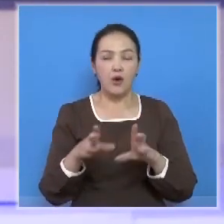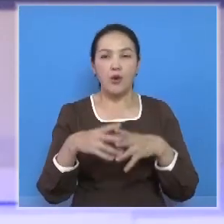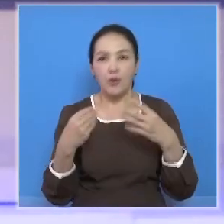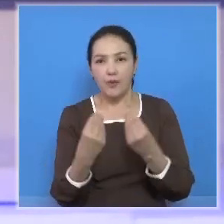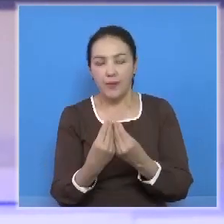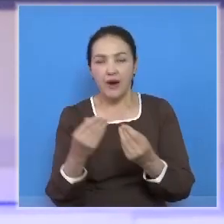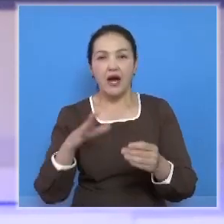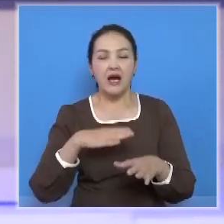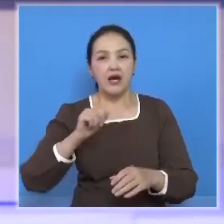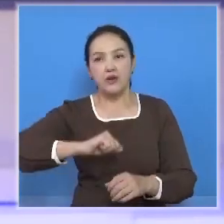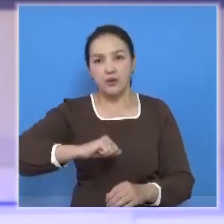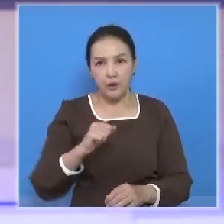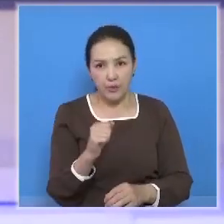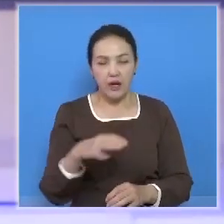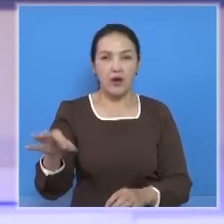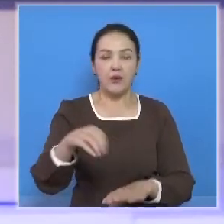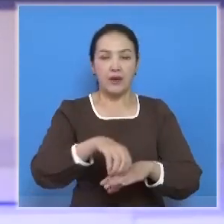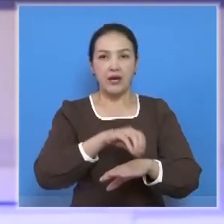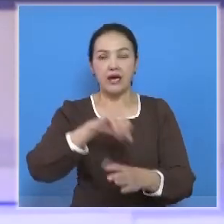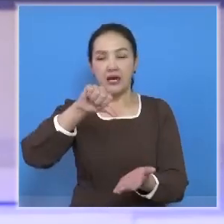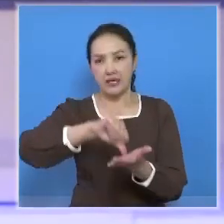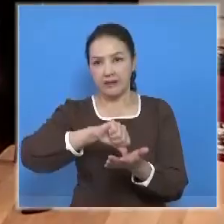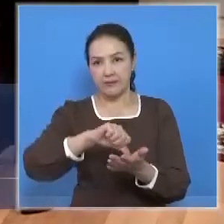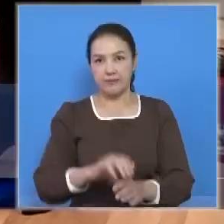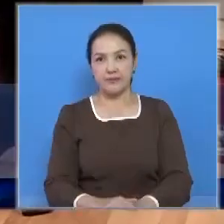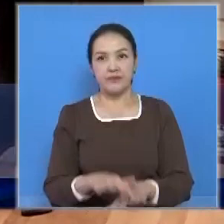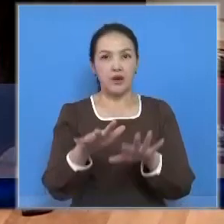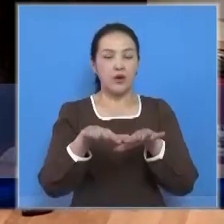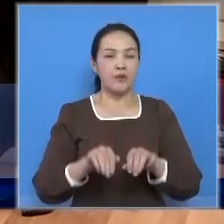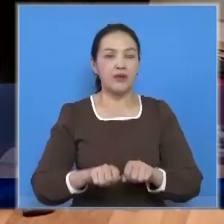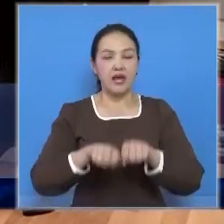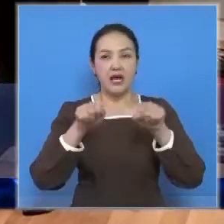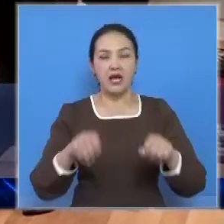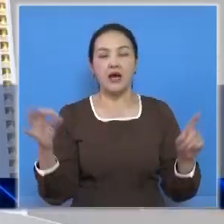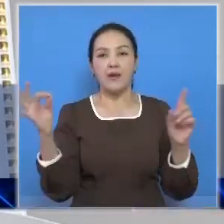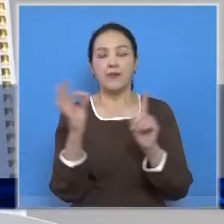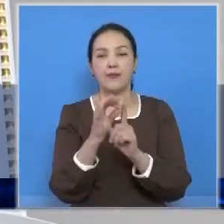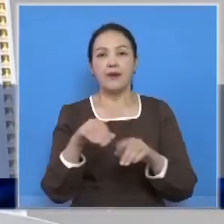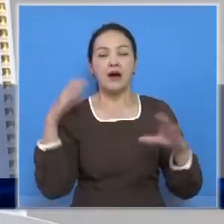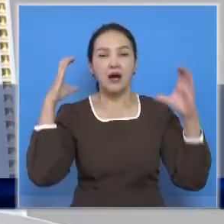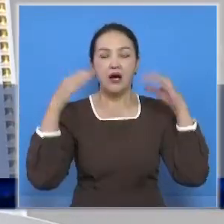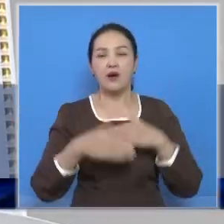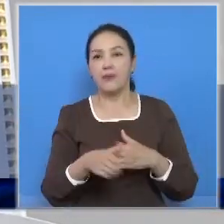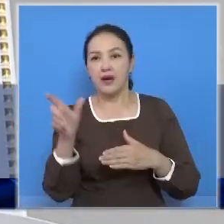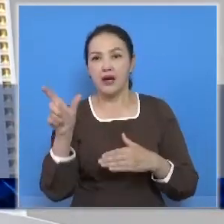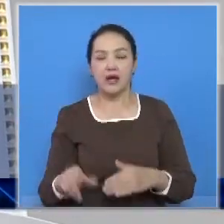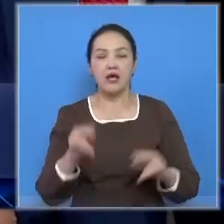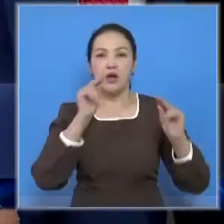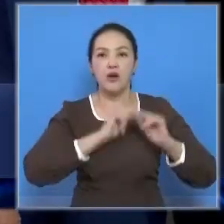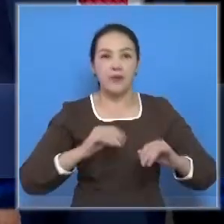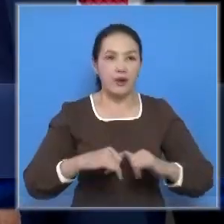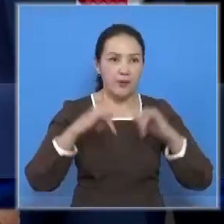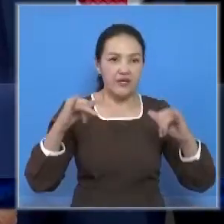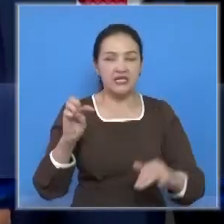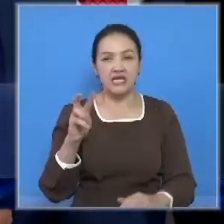отбасы, үзеңгілес достары мен облыс әкімі қатысты. Көрмен ашудағы мақсат университет түлектерінің еңбегін ескеріп, үлгі ету.